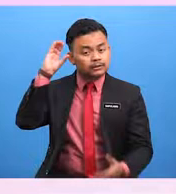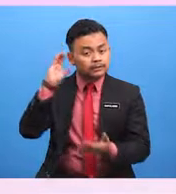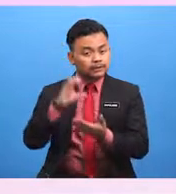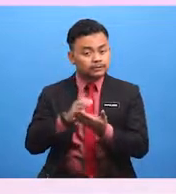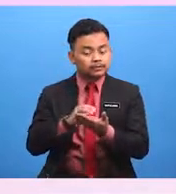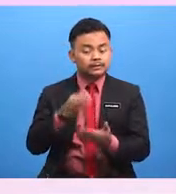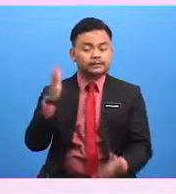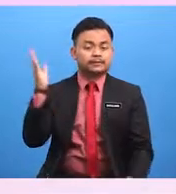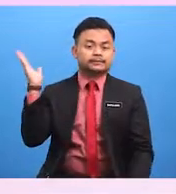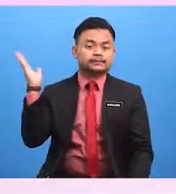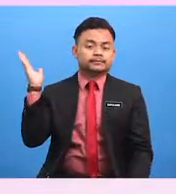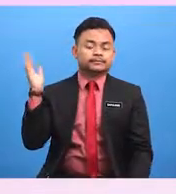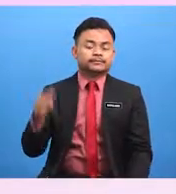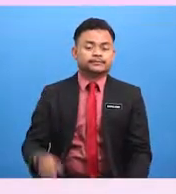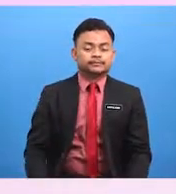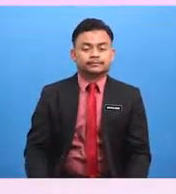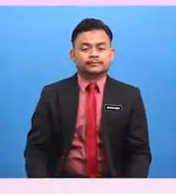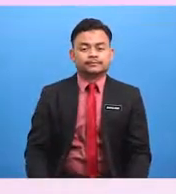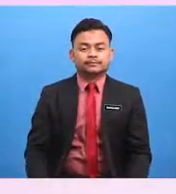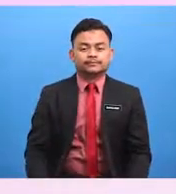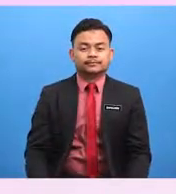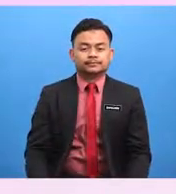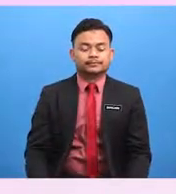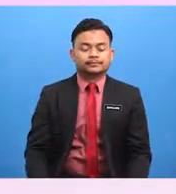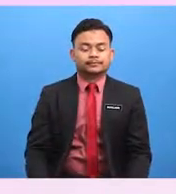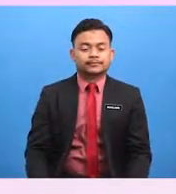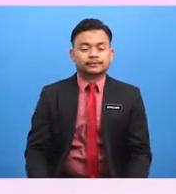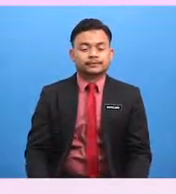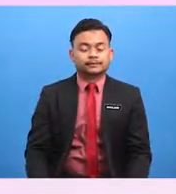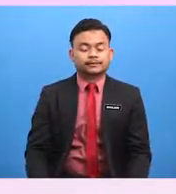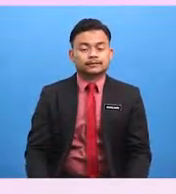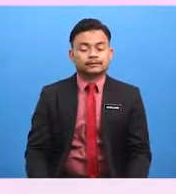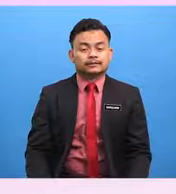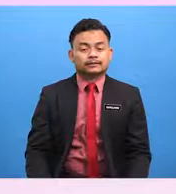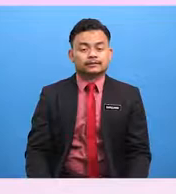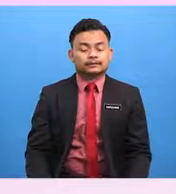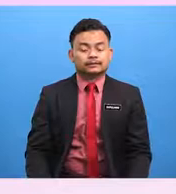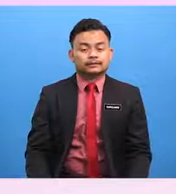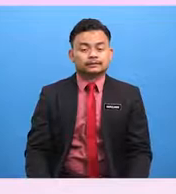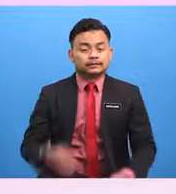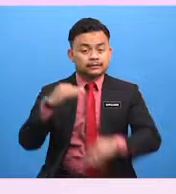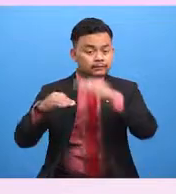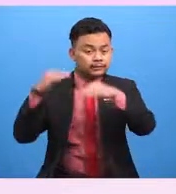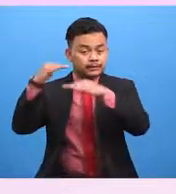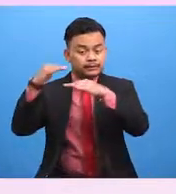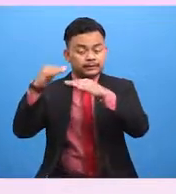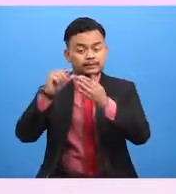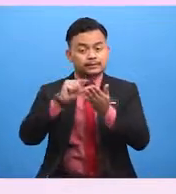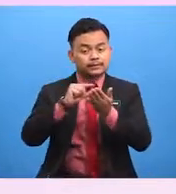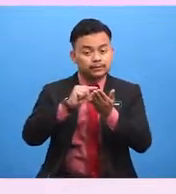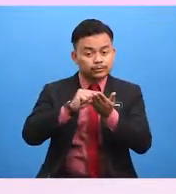kereta api yang telah saya sediakan. Ia dibina menggunakan bongkah-bongkah